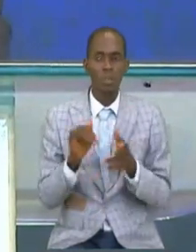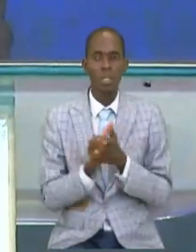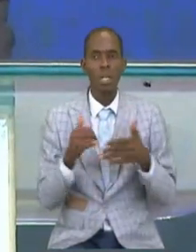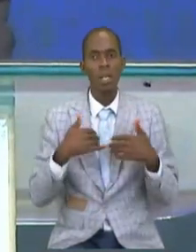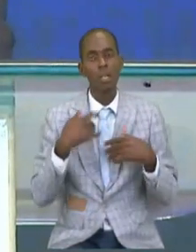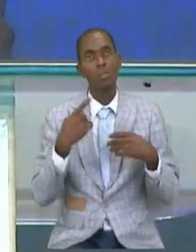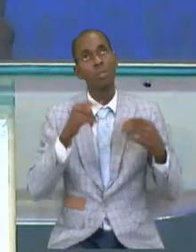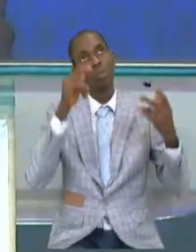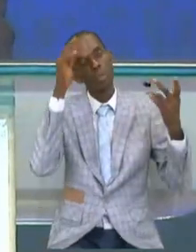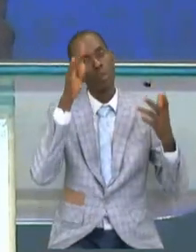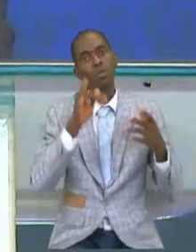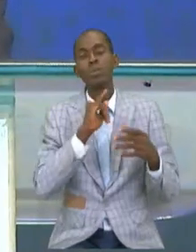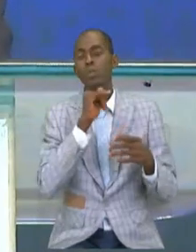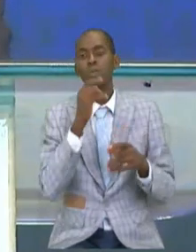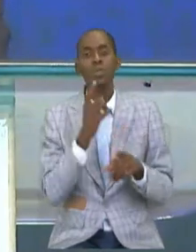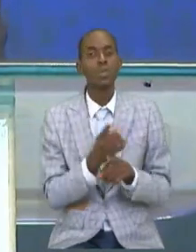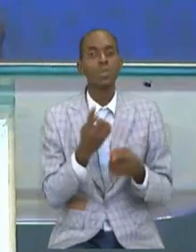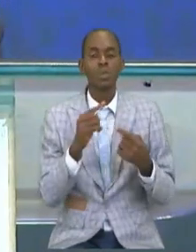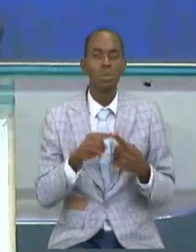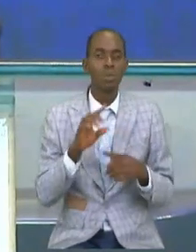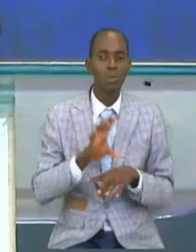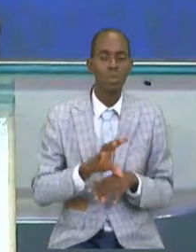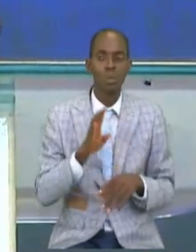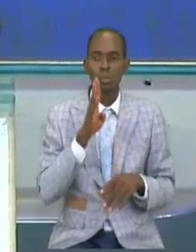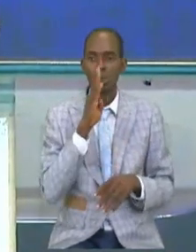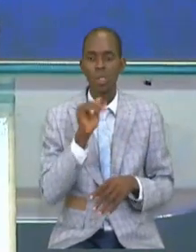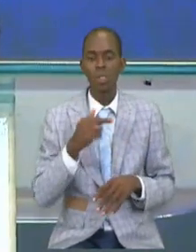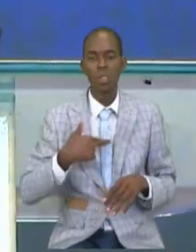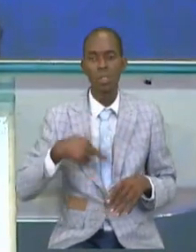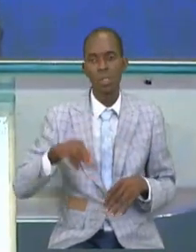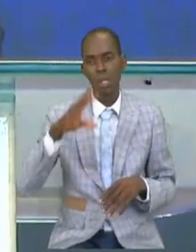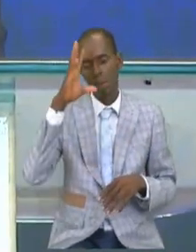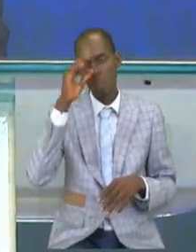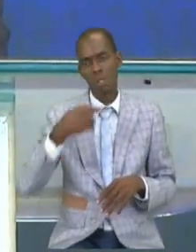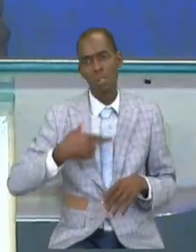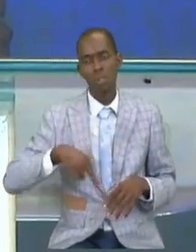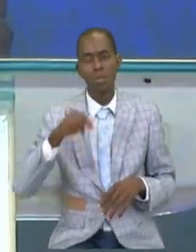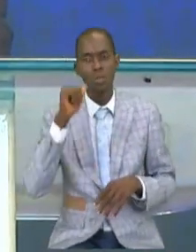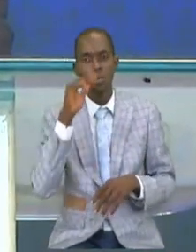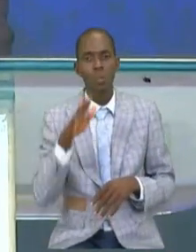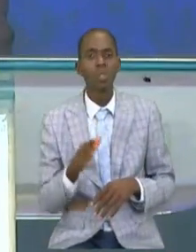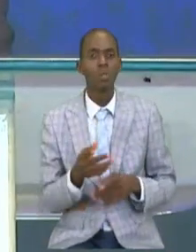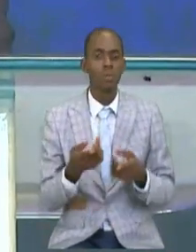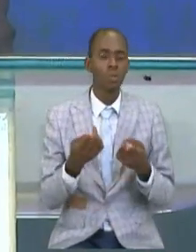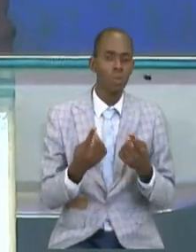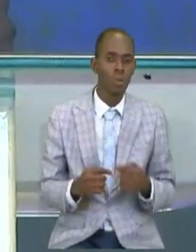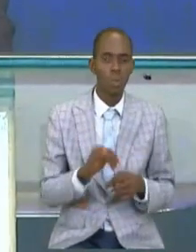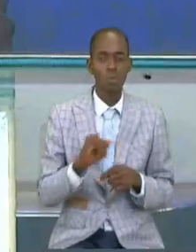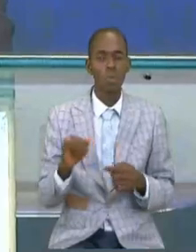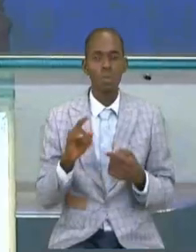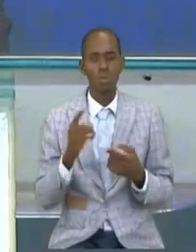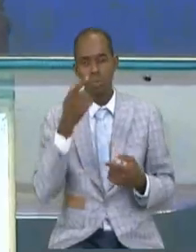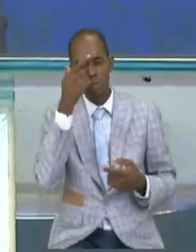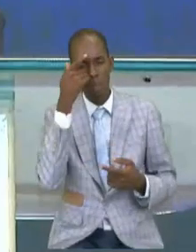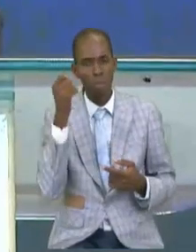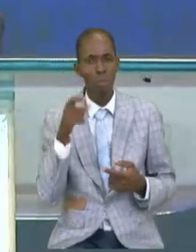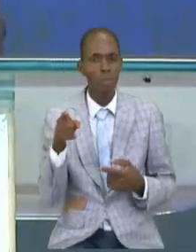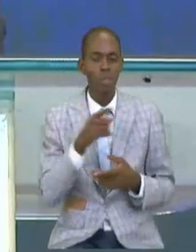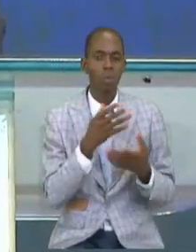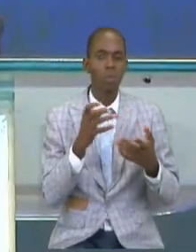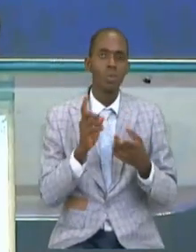l'espérance, qui ne veulent pas seulement venir à l'église, rester une personne religieuse, ils viennent